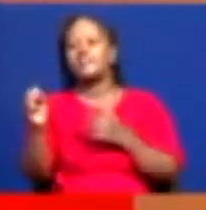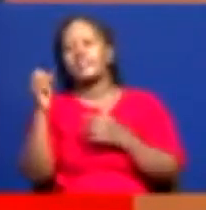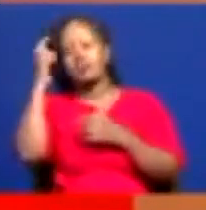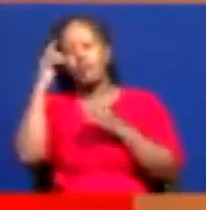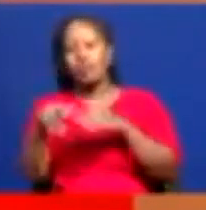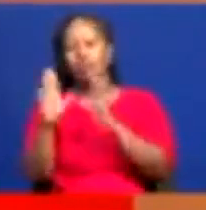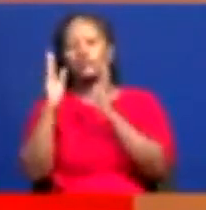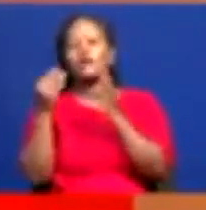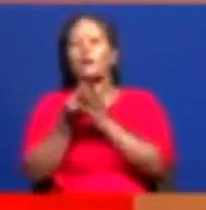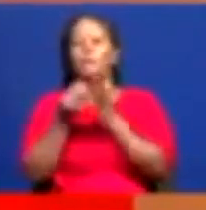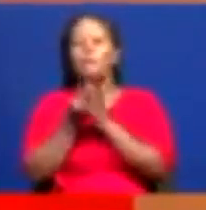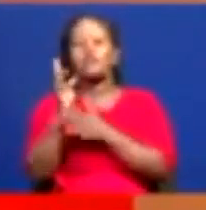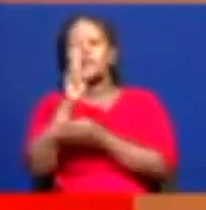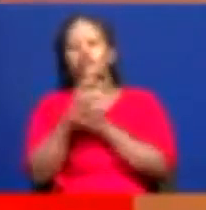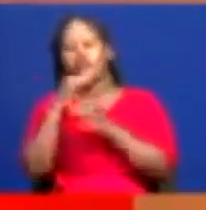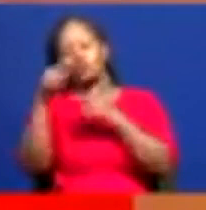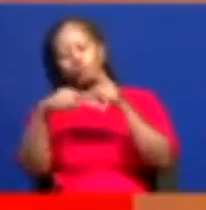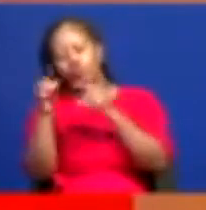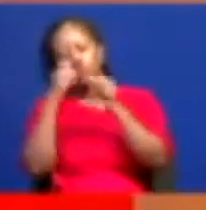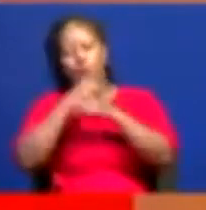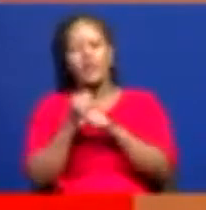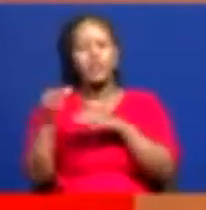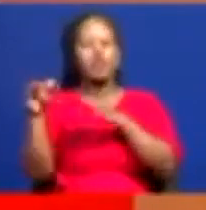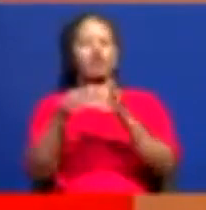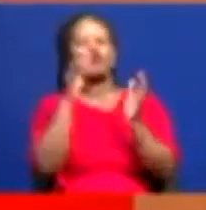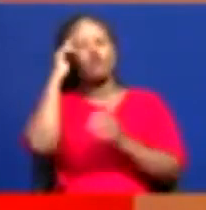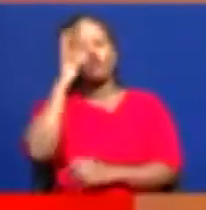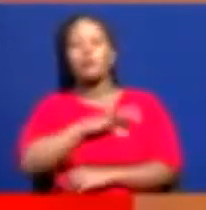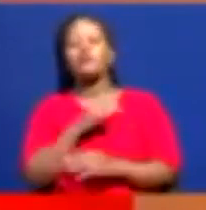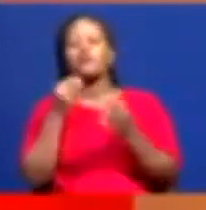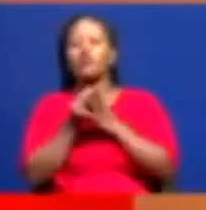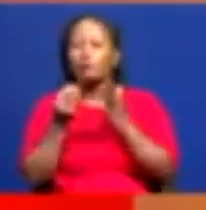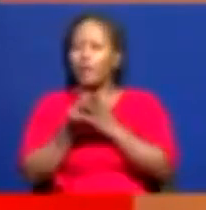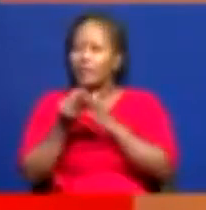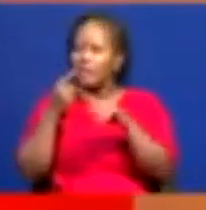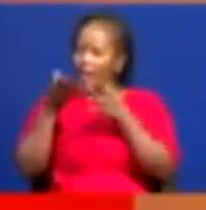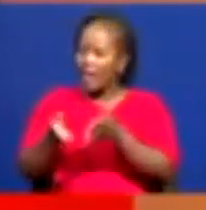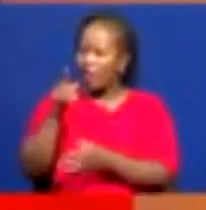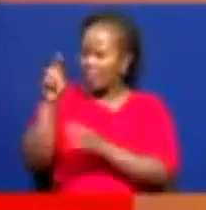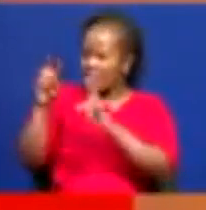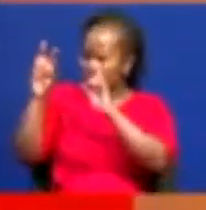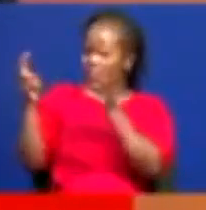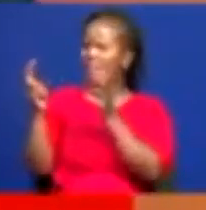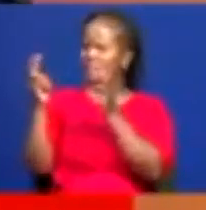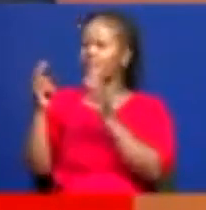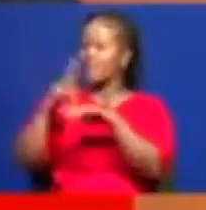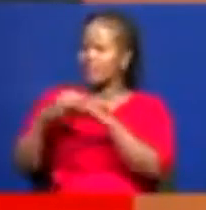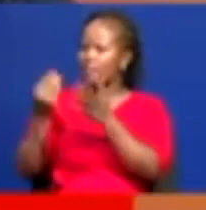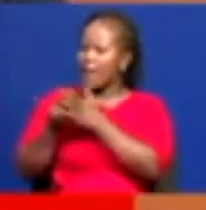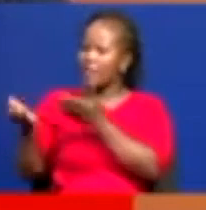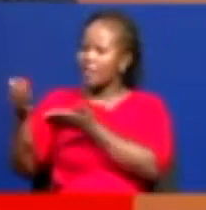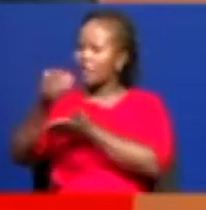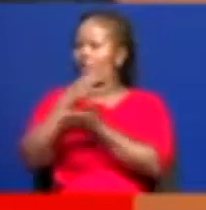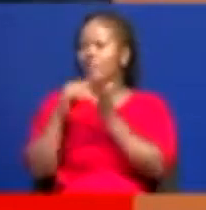kuendeleza barabara zikae mzuri kwa manufaa ya wananchi. Hii ni kwa manufaa ya wasanii. Na kwa hivyo ikiokotwa itangawanywa